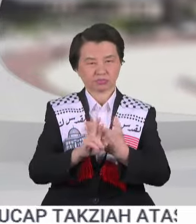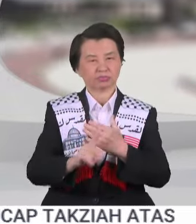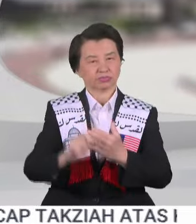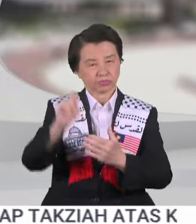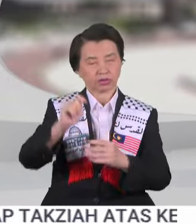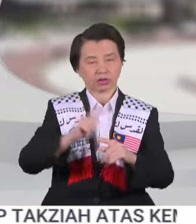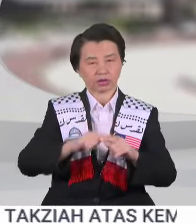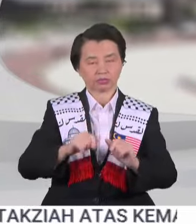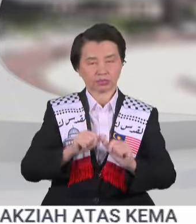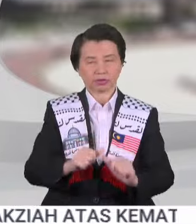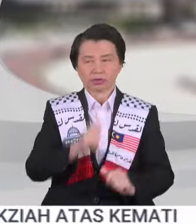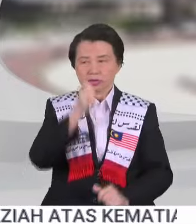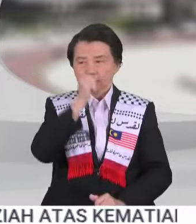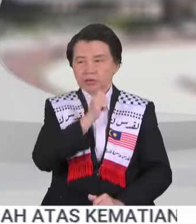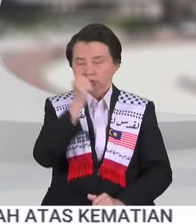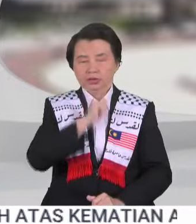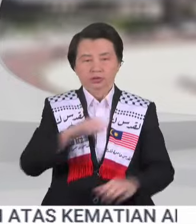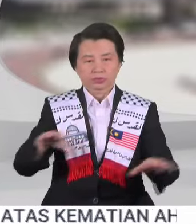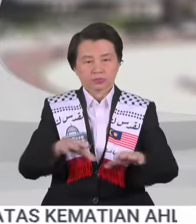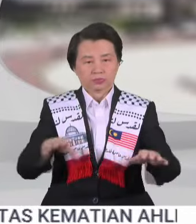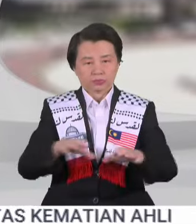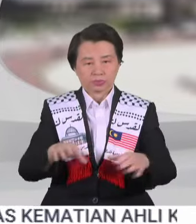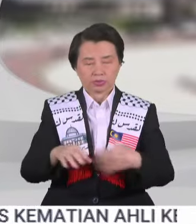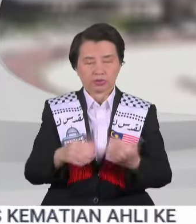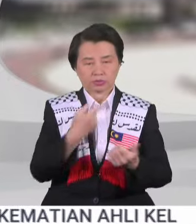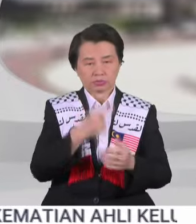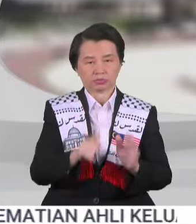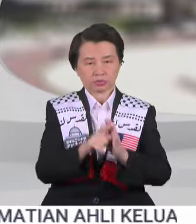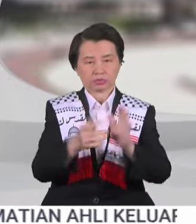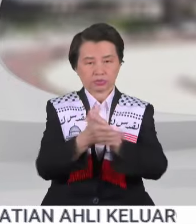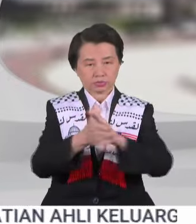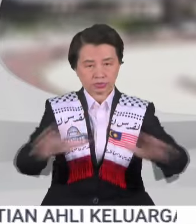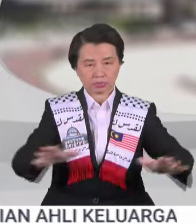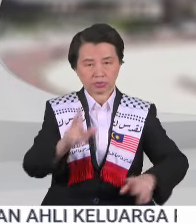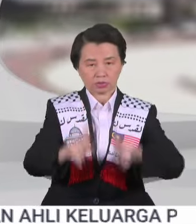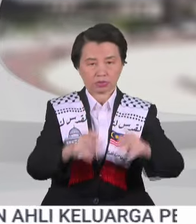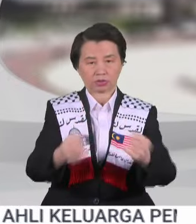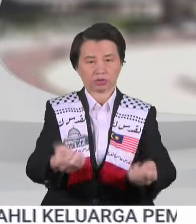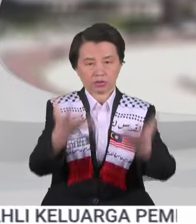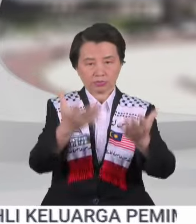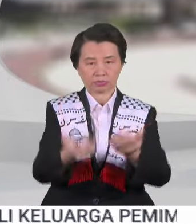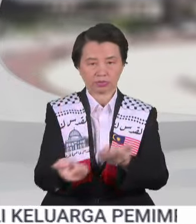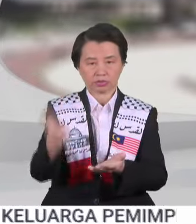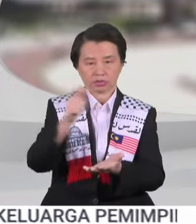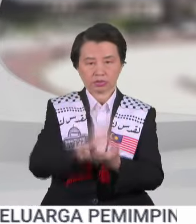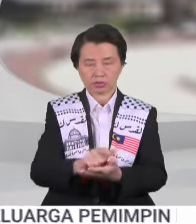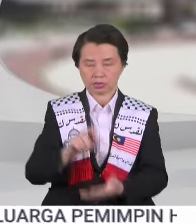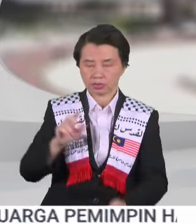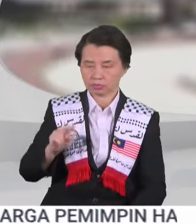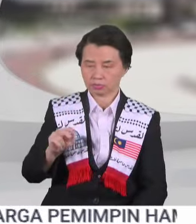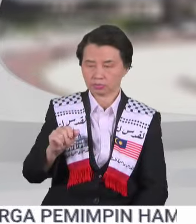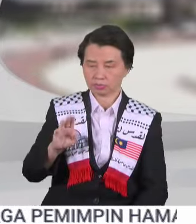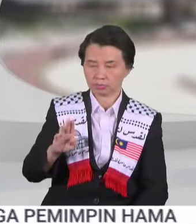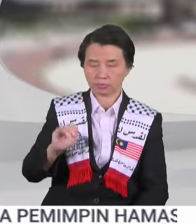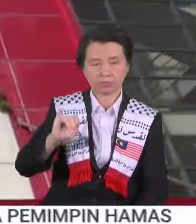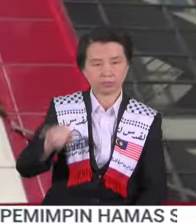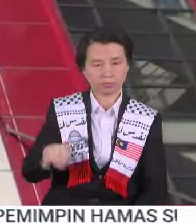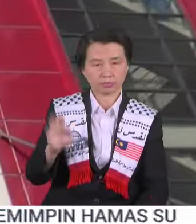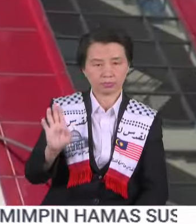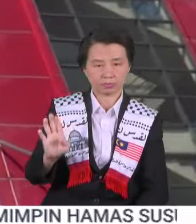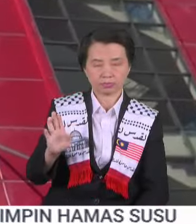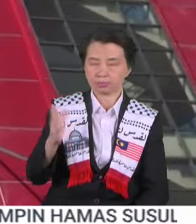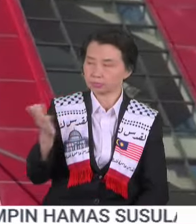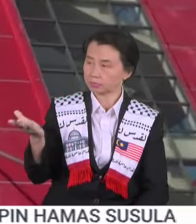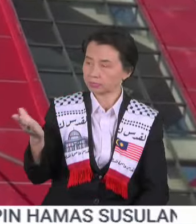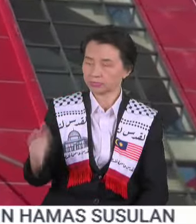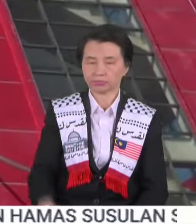namun ia tetap cekal dilaksana demi nyawa dan keselamatan orang ramai. Laporan Muhammad Najib Mashur.